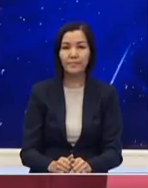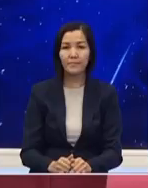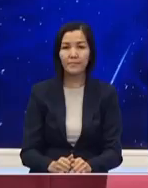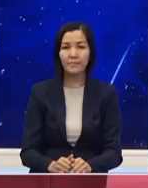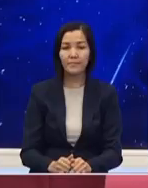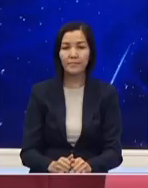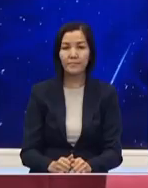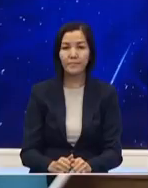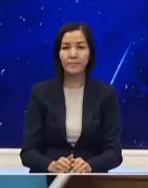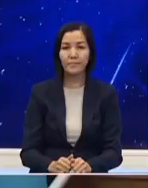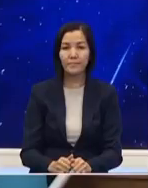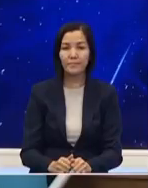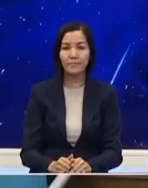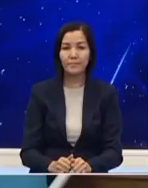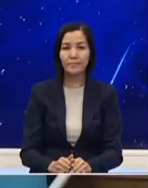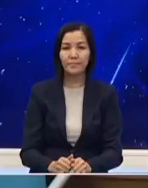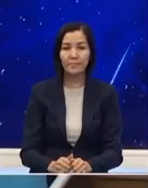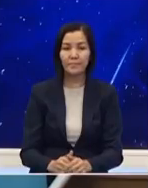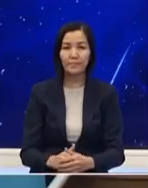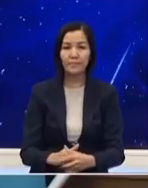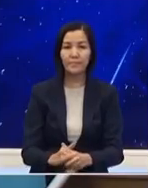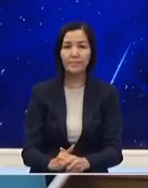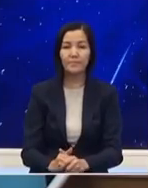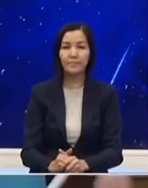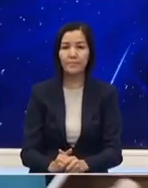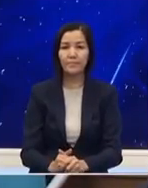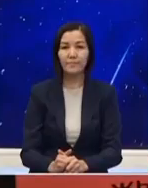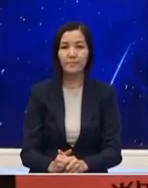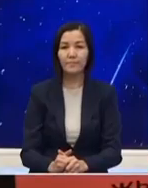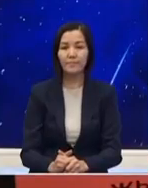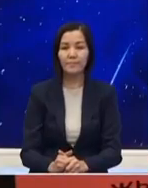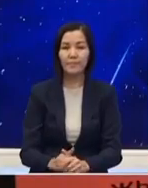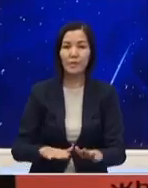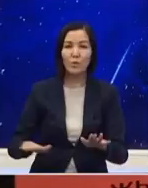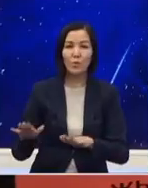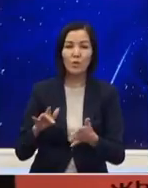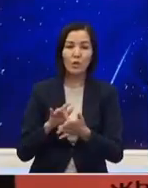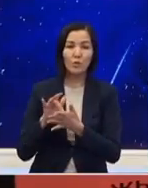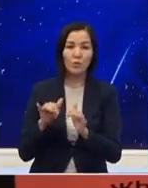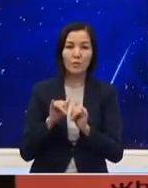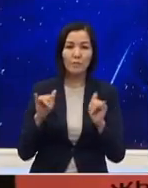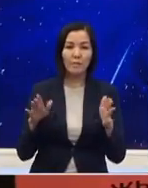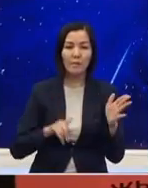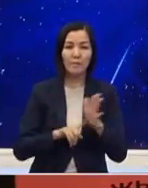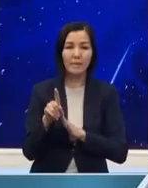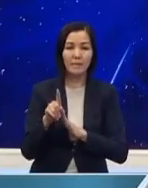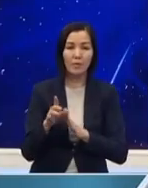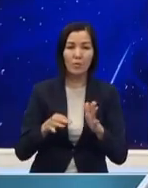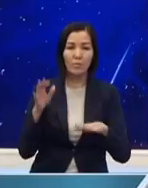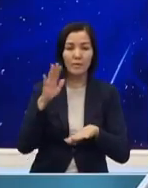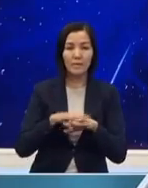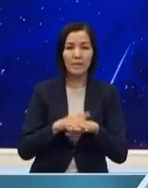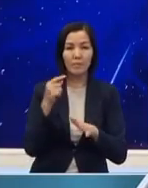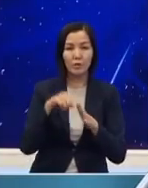этим газом пользоваться, и его сети будут ему деньги приносить. Өлкеде туризм түліп келеді. Осы ретте облыс әкімі ішкі